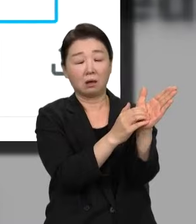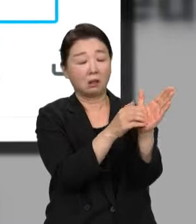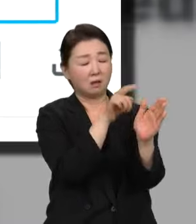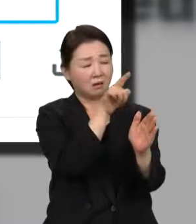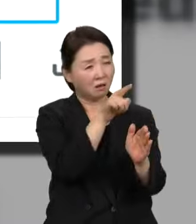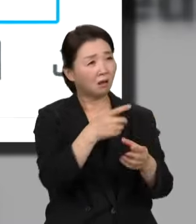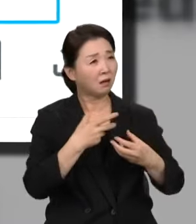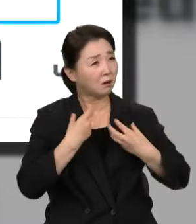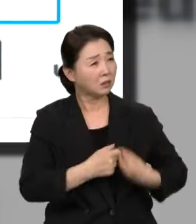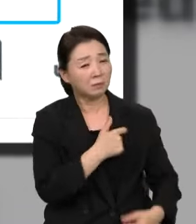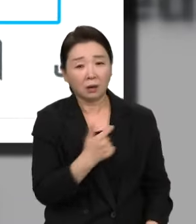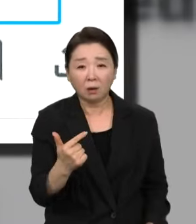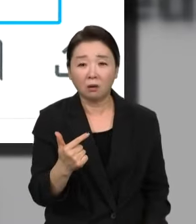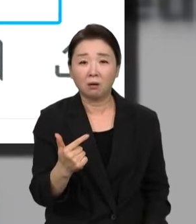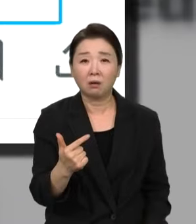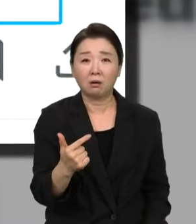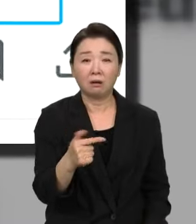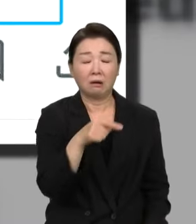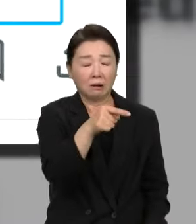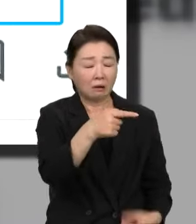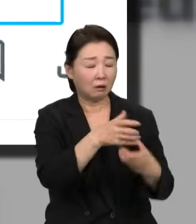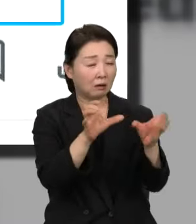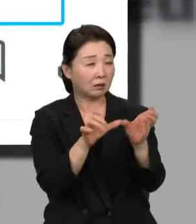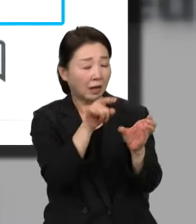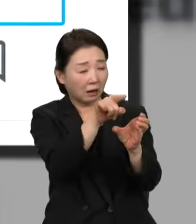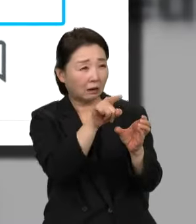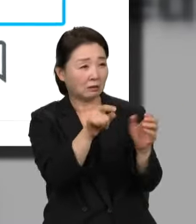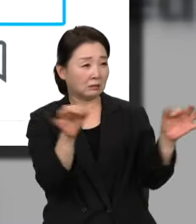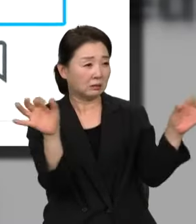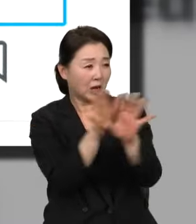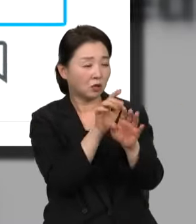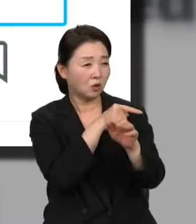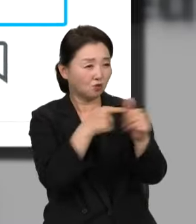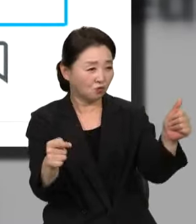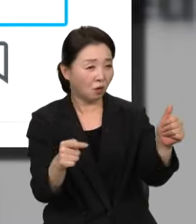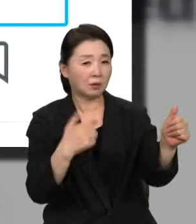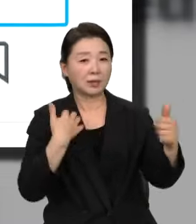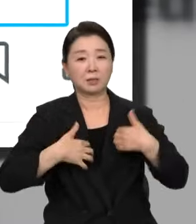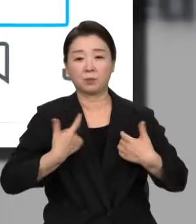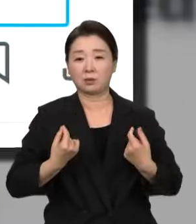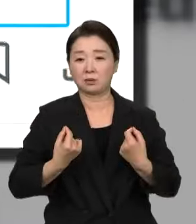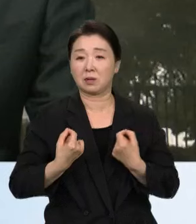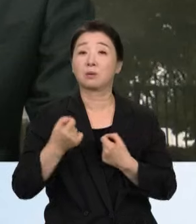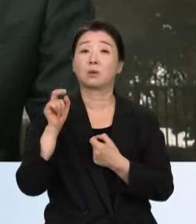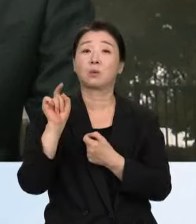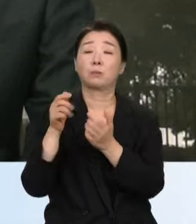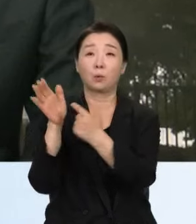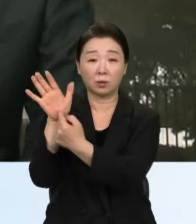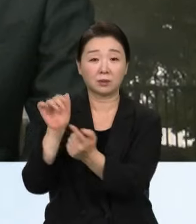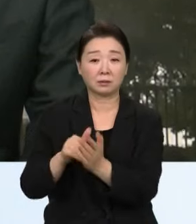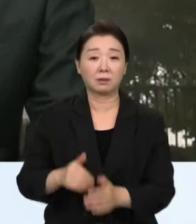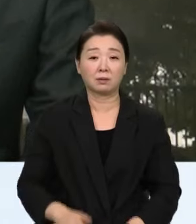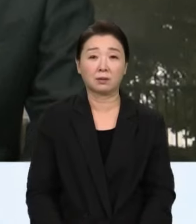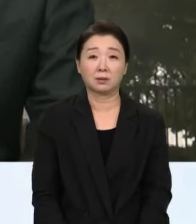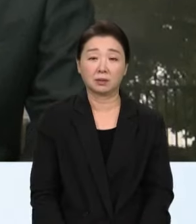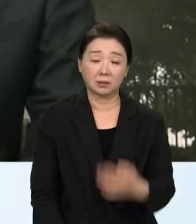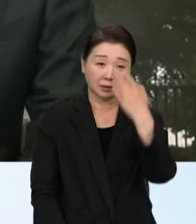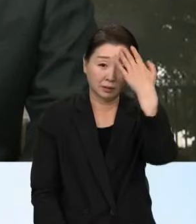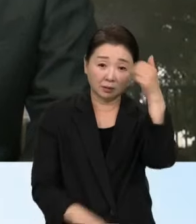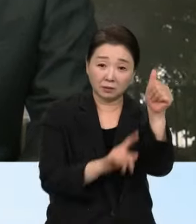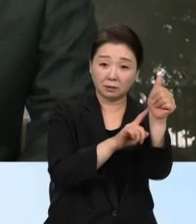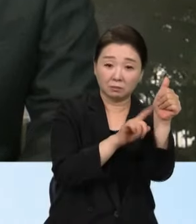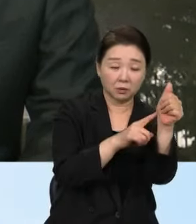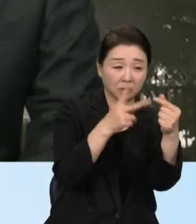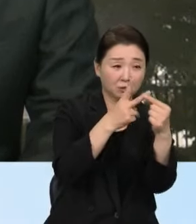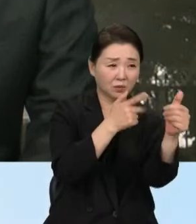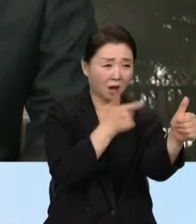투표했다 당신이 사라지면 기쁠 것이란 글을 올렸던 것으로 확인됐습니다네 트럼프가 이렇게 두